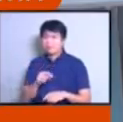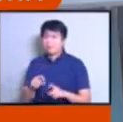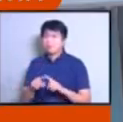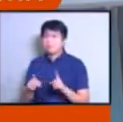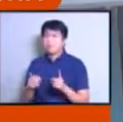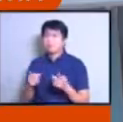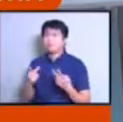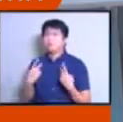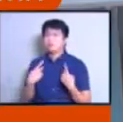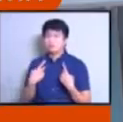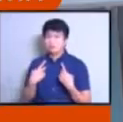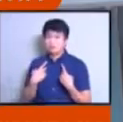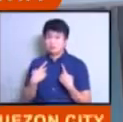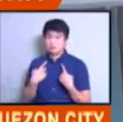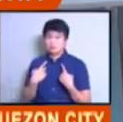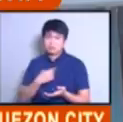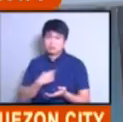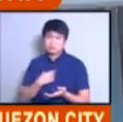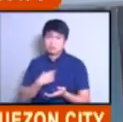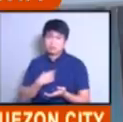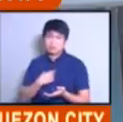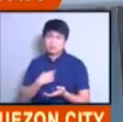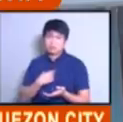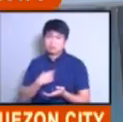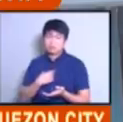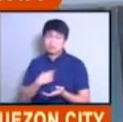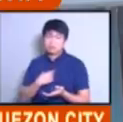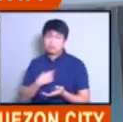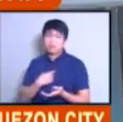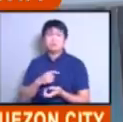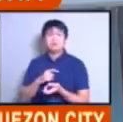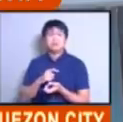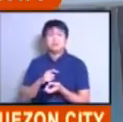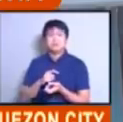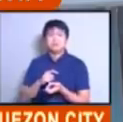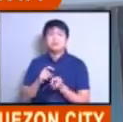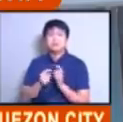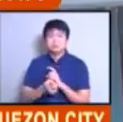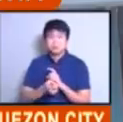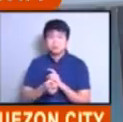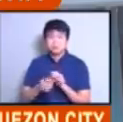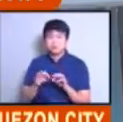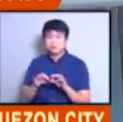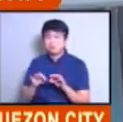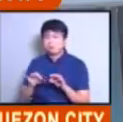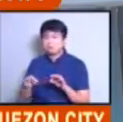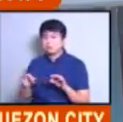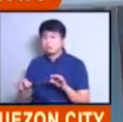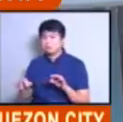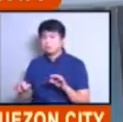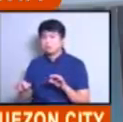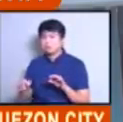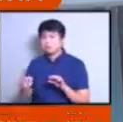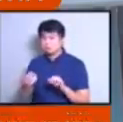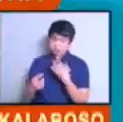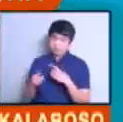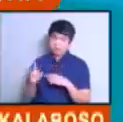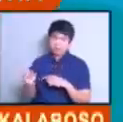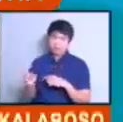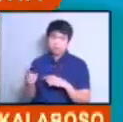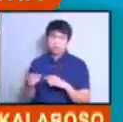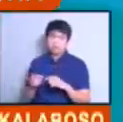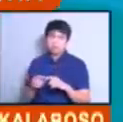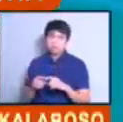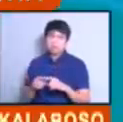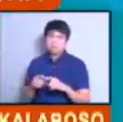niya? Nag-acknowledge pa rin na ibang nag-comments. Inibayo daw yung lyrics, yung parang sugal ang dating. Hindi sir, ganito yan sir eh. Maliban